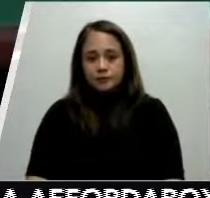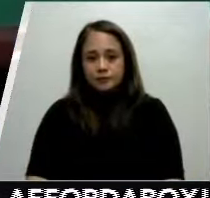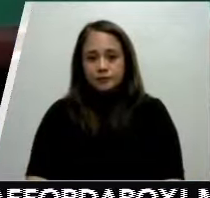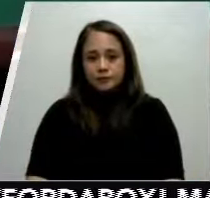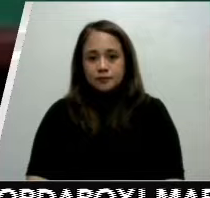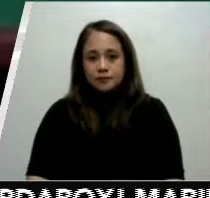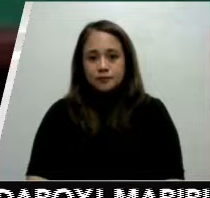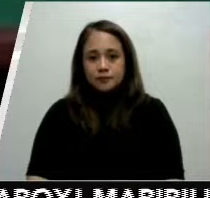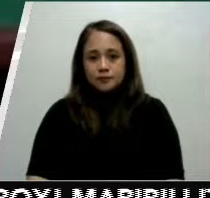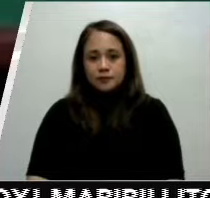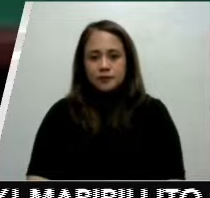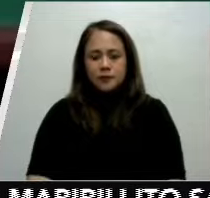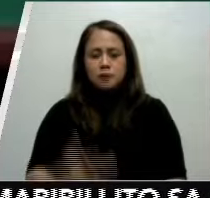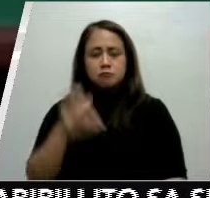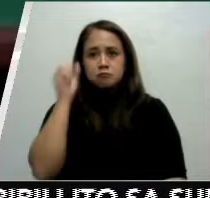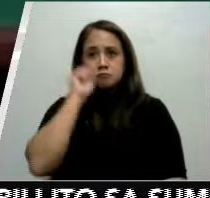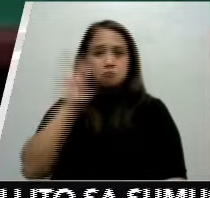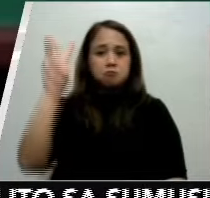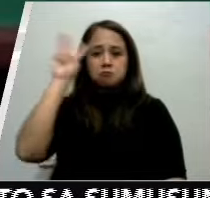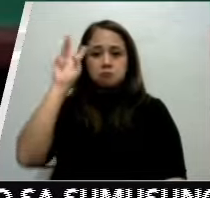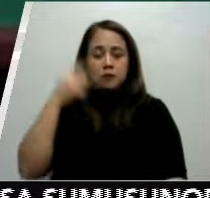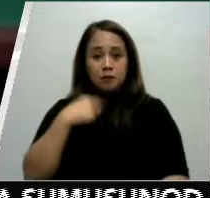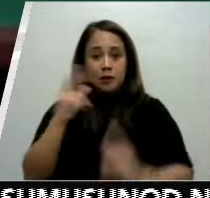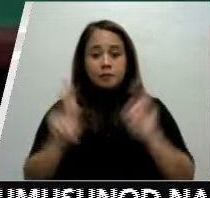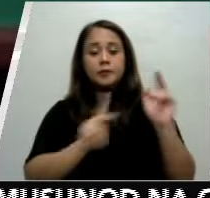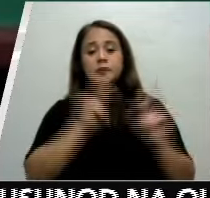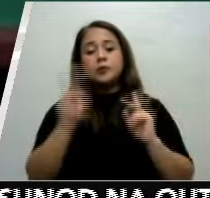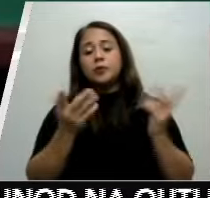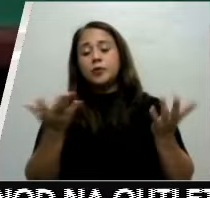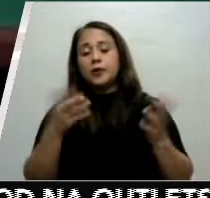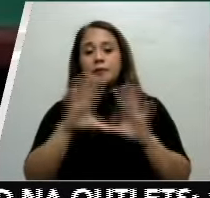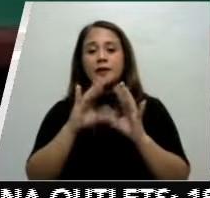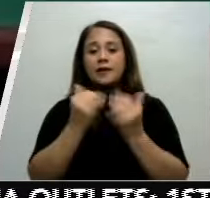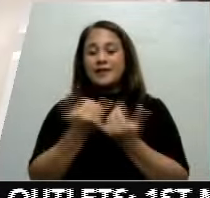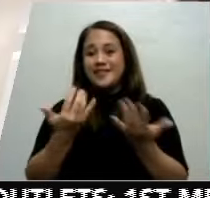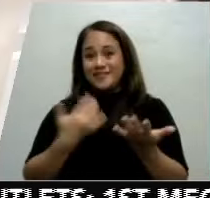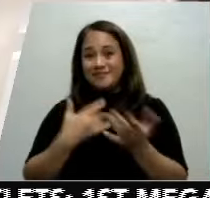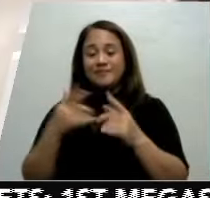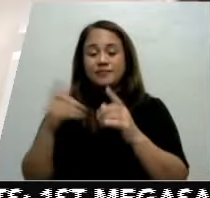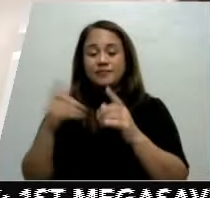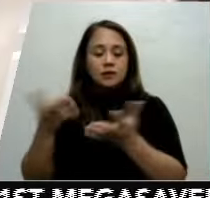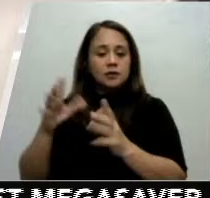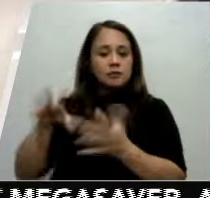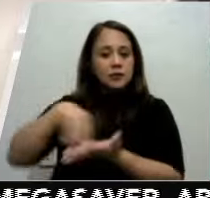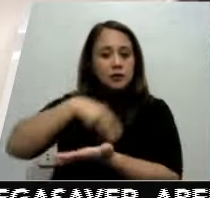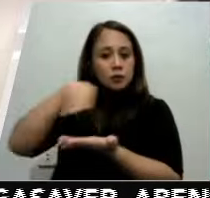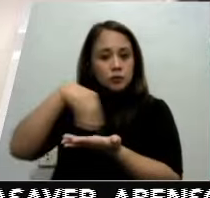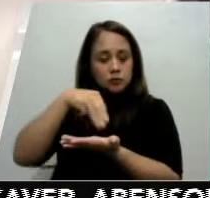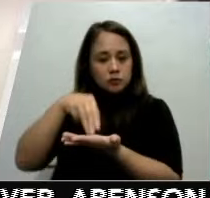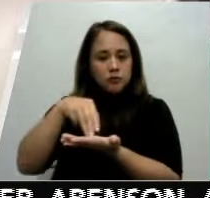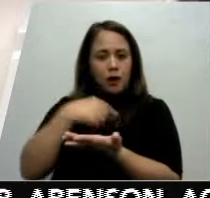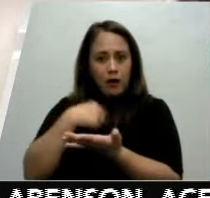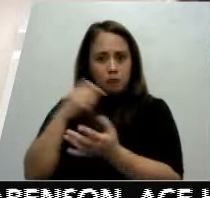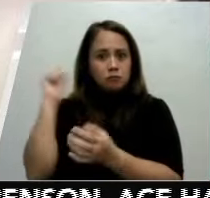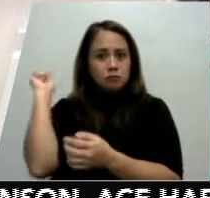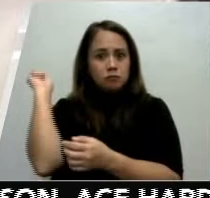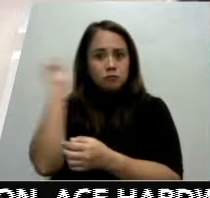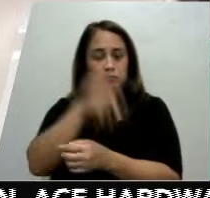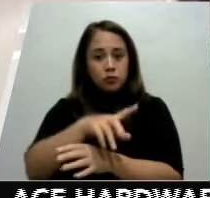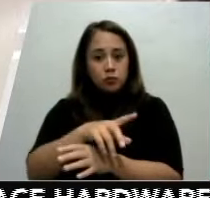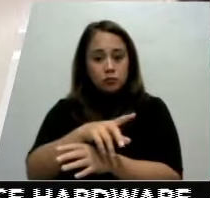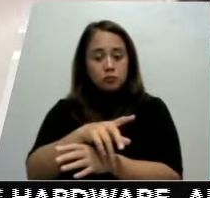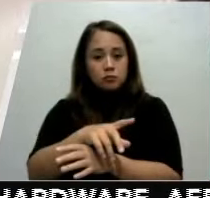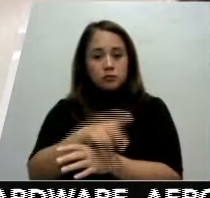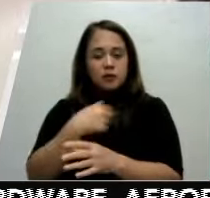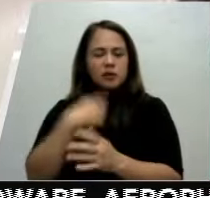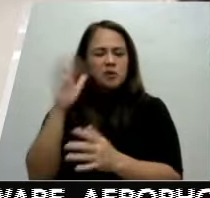Walang kamalay-malay ang mga residenteng ito ng Barangay Addition Hills, Mandaluyong City, na isang pasabog ang bubungad sa kanila pasado alas 10